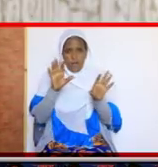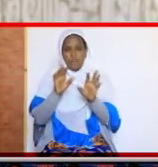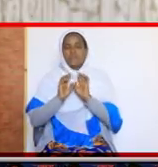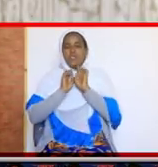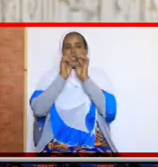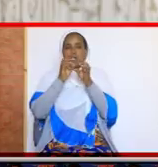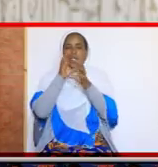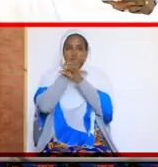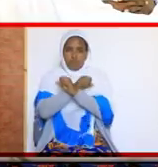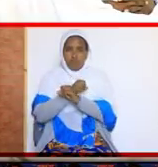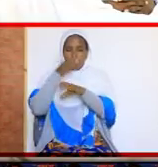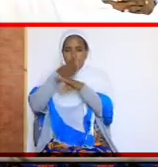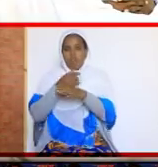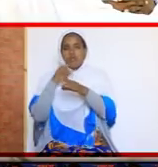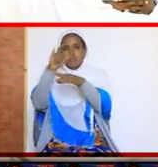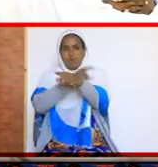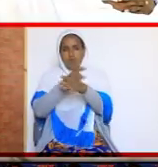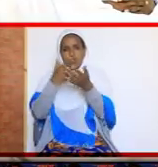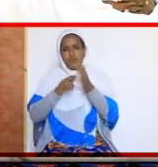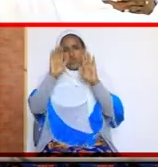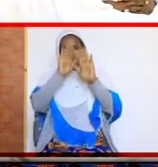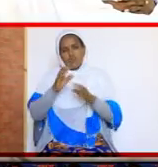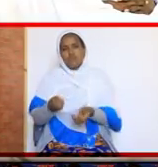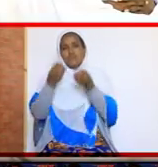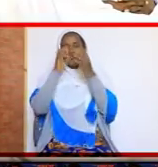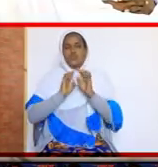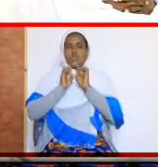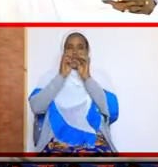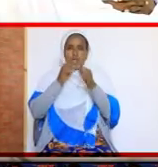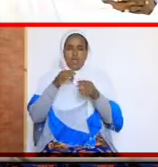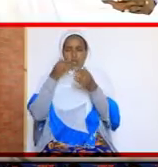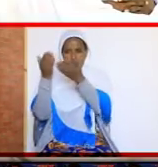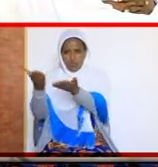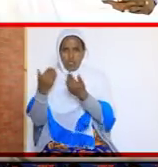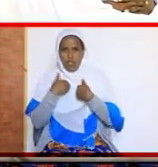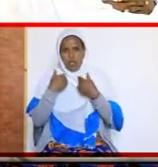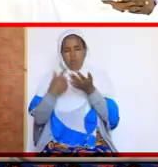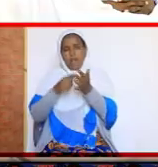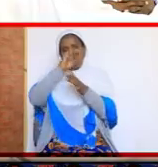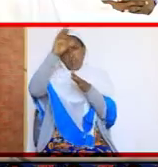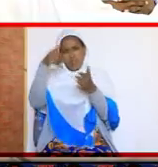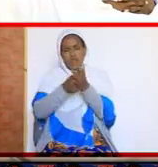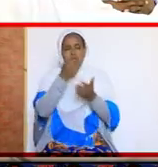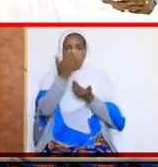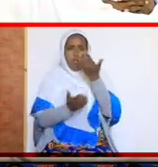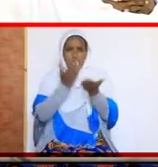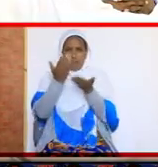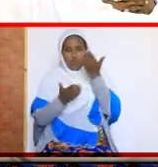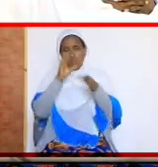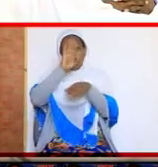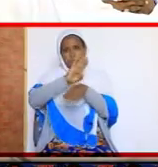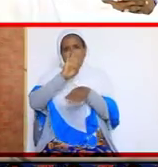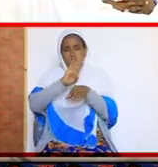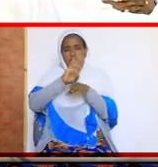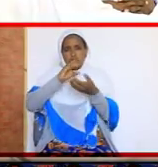አይባልም። ዝማሬ ግን ከቅኔ ቀጥሎ ነው። ይሄ ሲባል እሁድ ሌሊትም የሚያድረው ብዙ ቅኔ ይባላል። ብዙ ቅኔ አለ እና